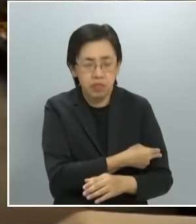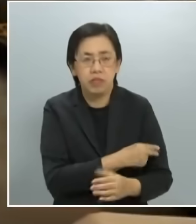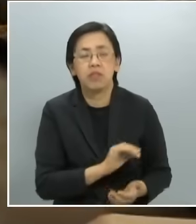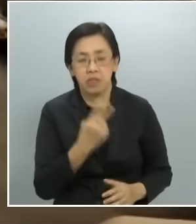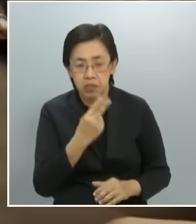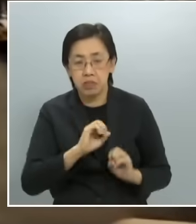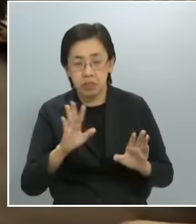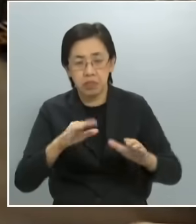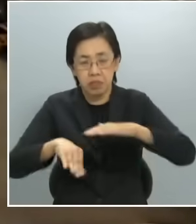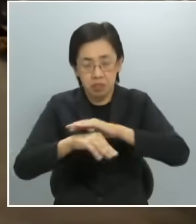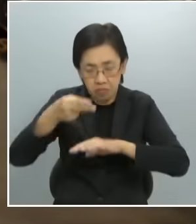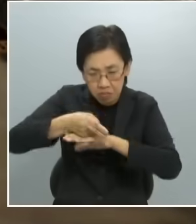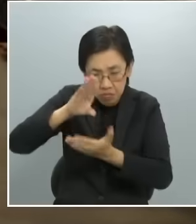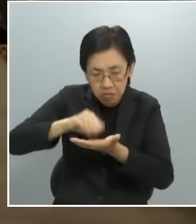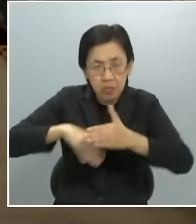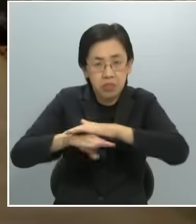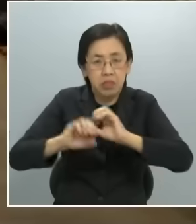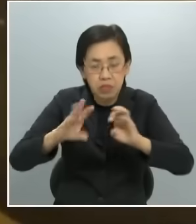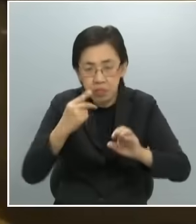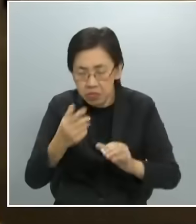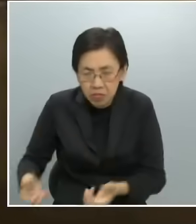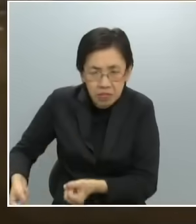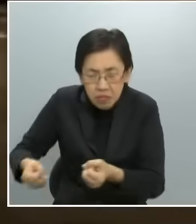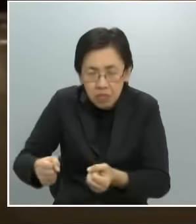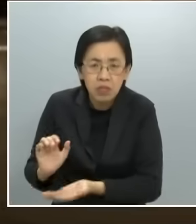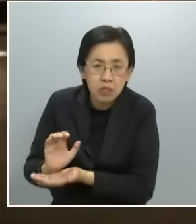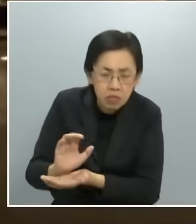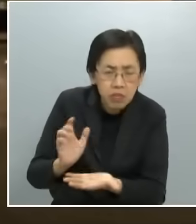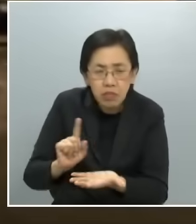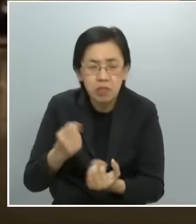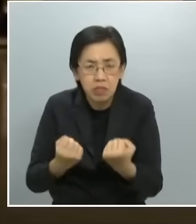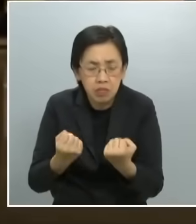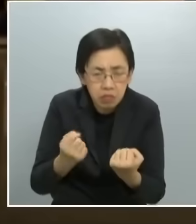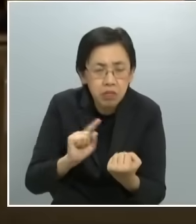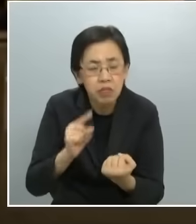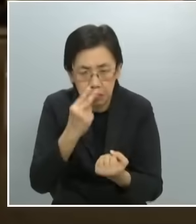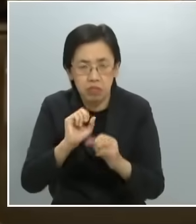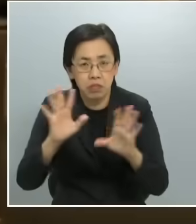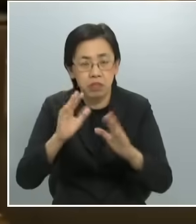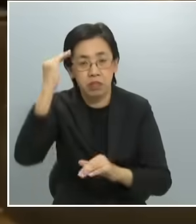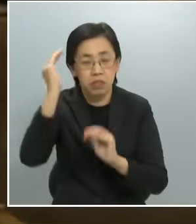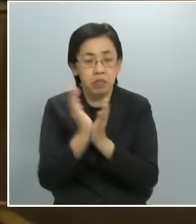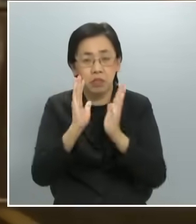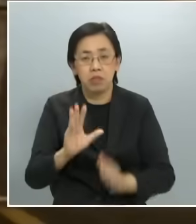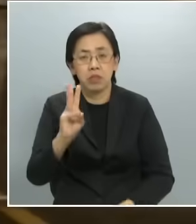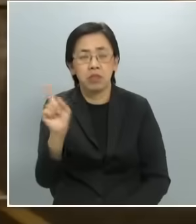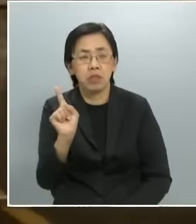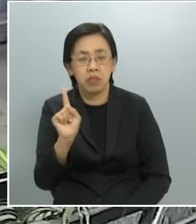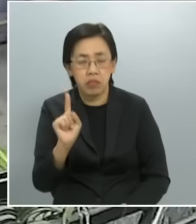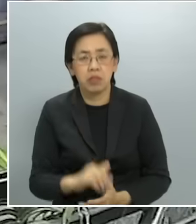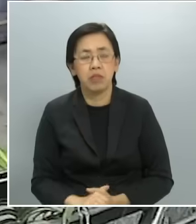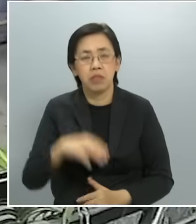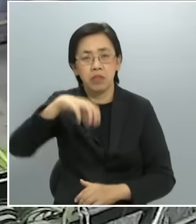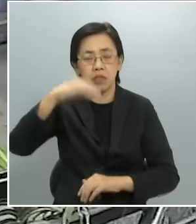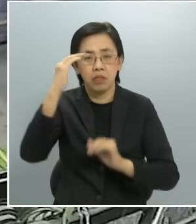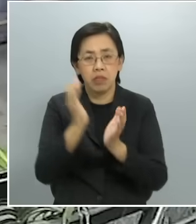โรงพยาบาลซึ่งภาพจากกล้องวงจรปิดก็เห็นชัดแล้วก่อนหน้านี้นะครับโดยตำรวจทั้ง 6นายที่เข้าช่วยเหลือเป็นตำรวจสังกัดกอง